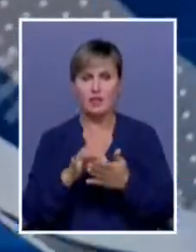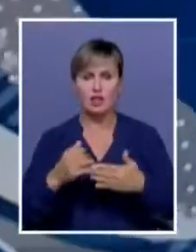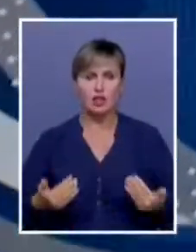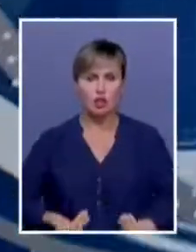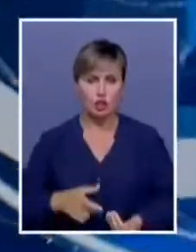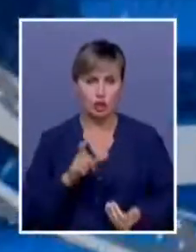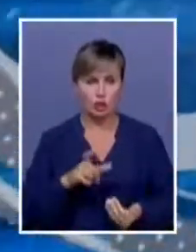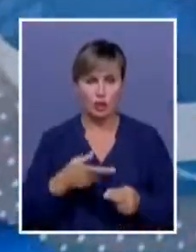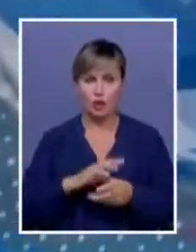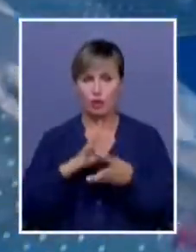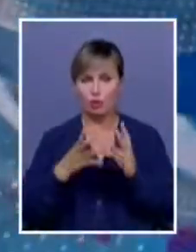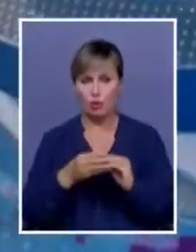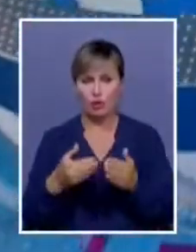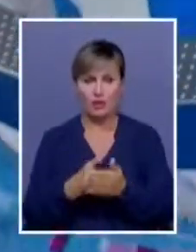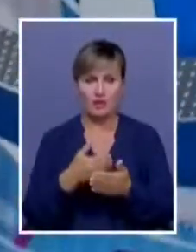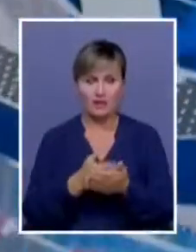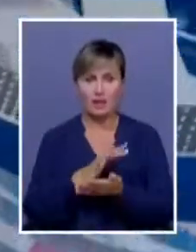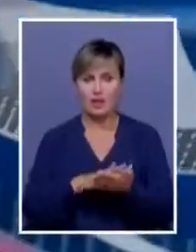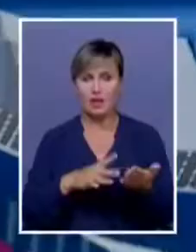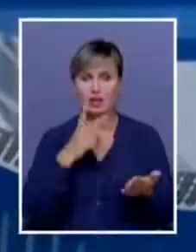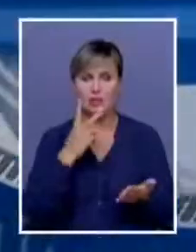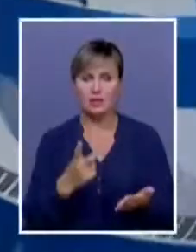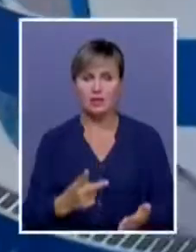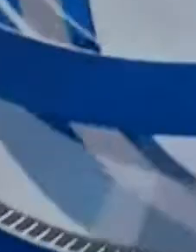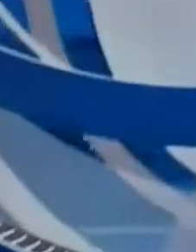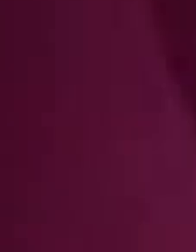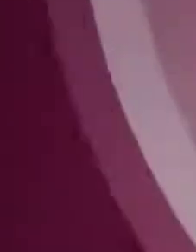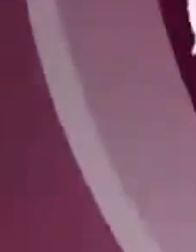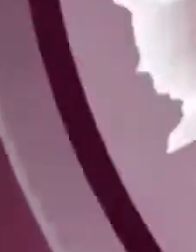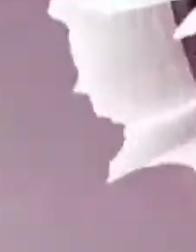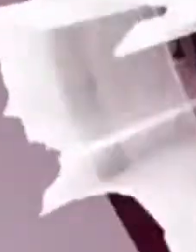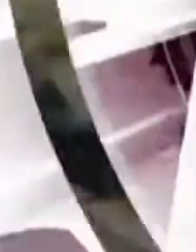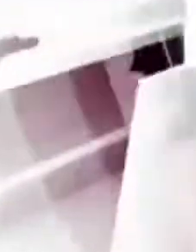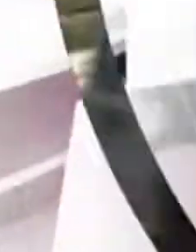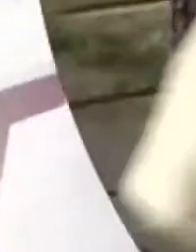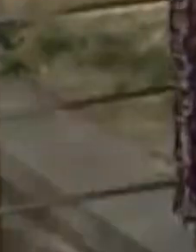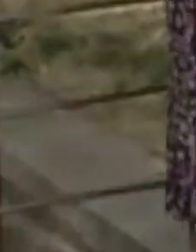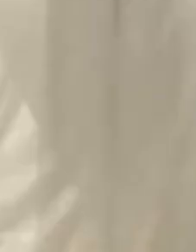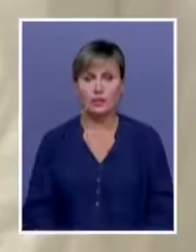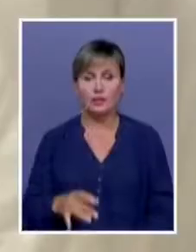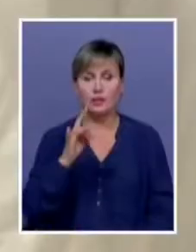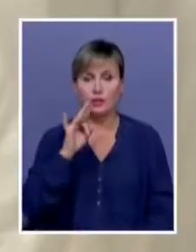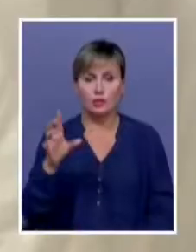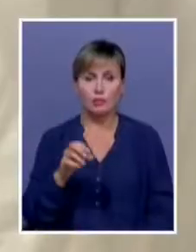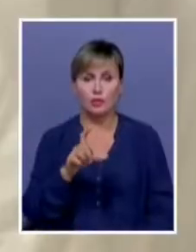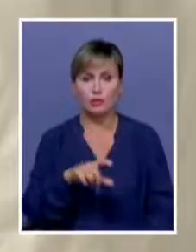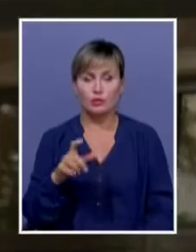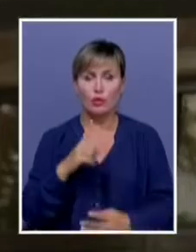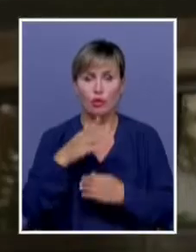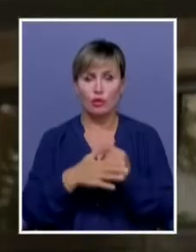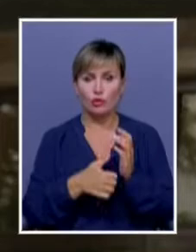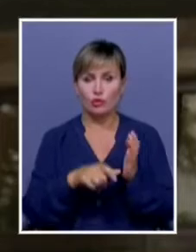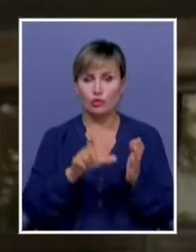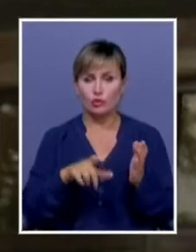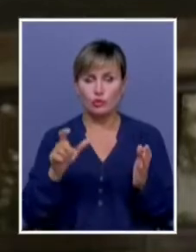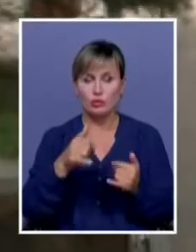людей. Это итоговый выпуск новостей. Смотрите далее. Чемпионы без грантов, порядка 600 юных